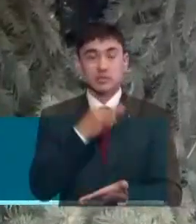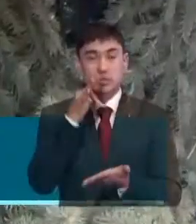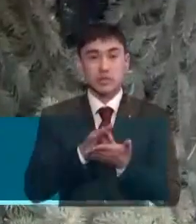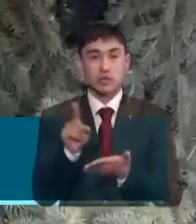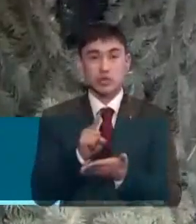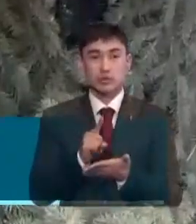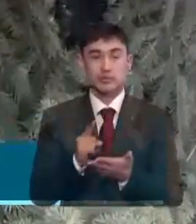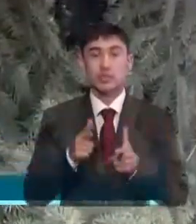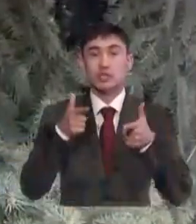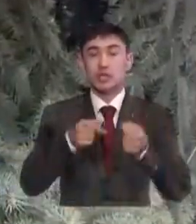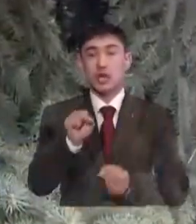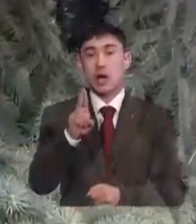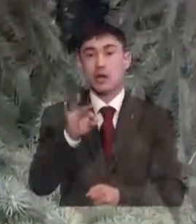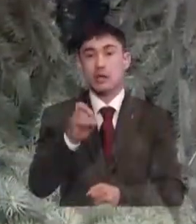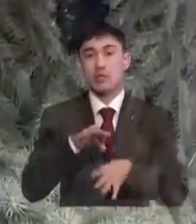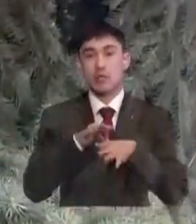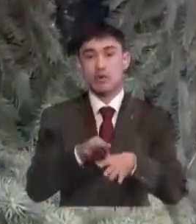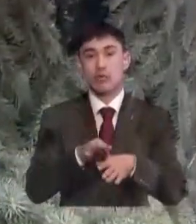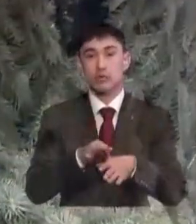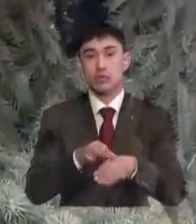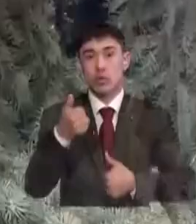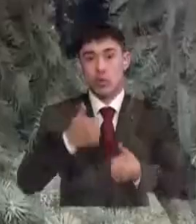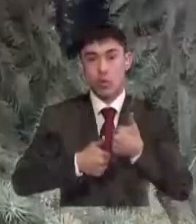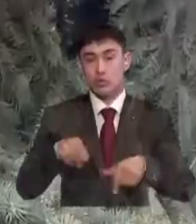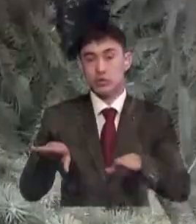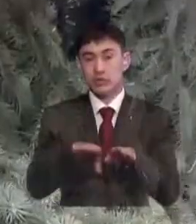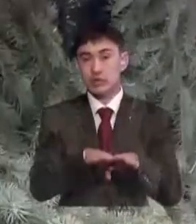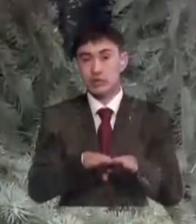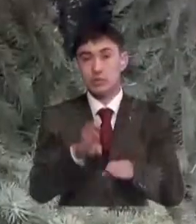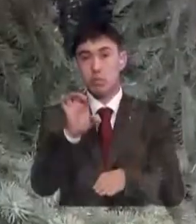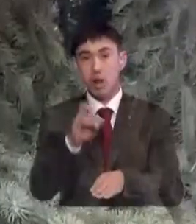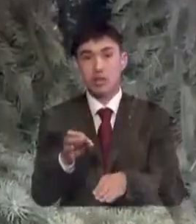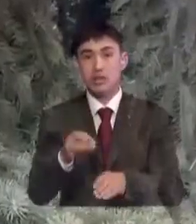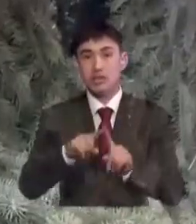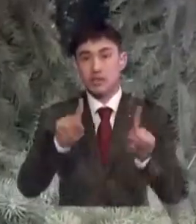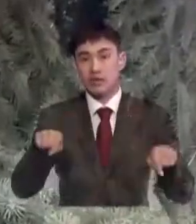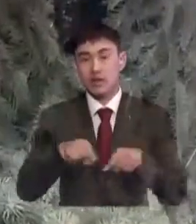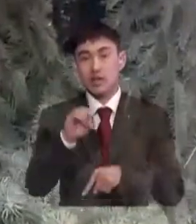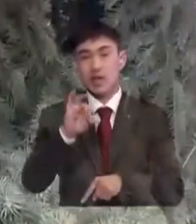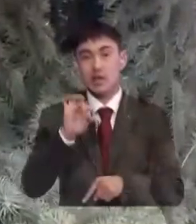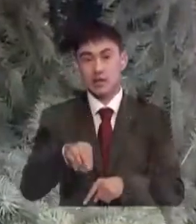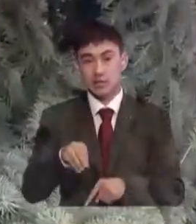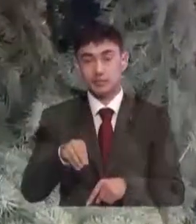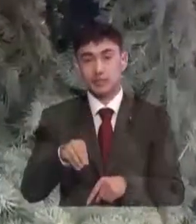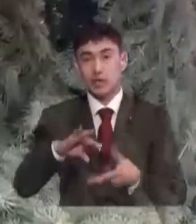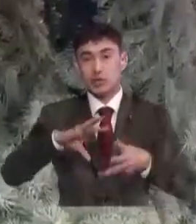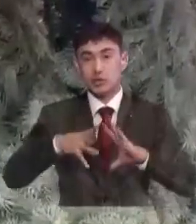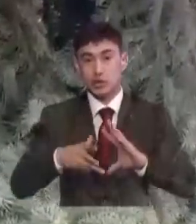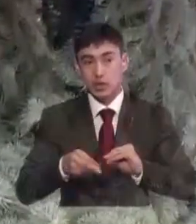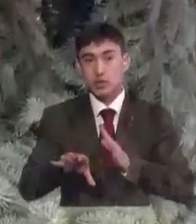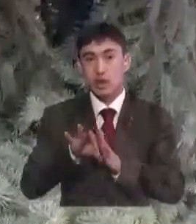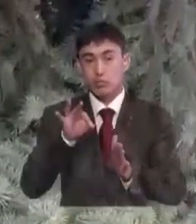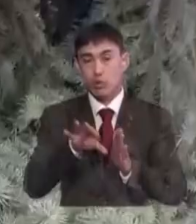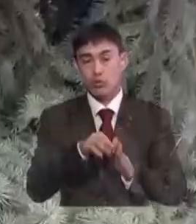что зачисление в Академию проводится по конкурсу в соответствии с баллами сертификата ЕНТ с учетом результатов